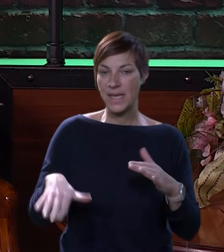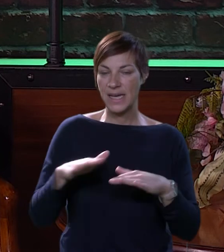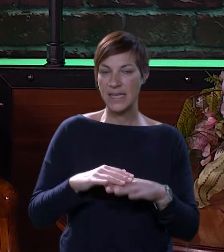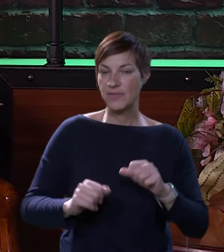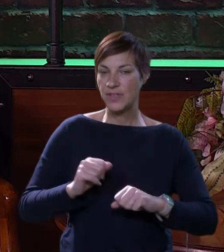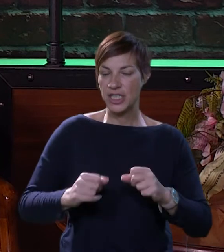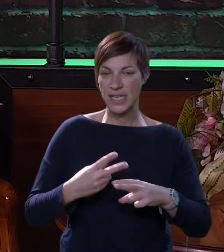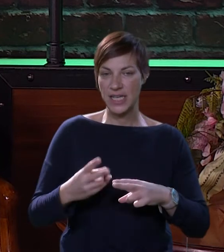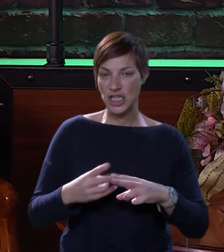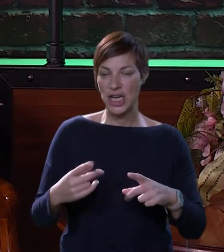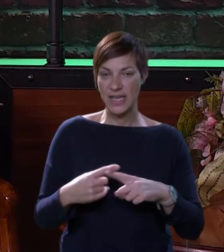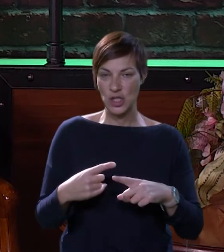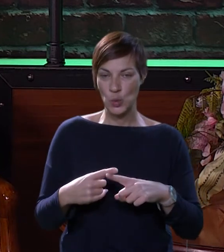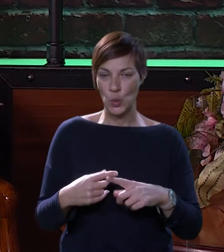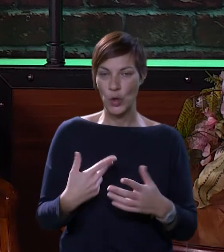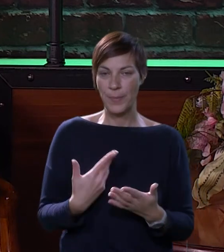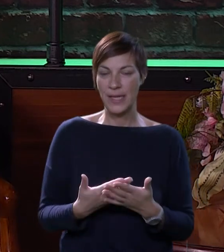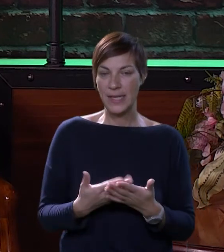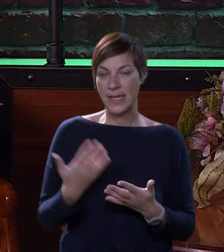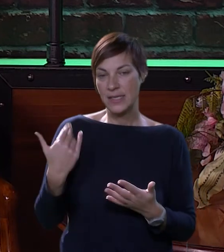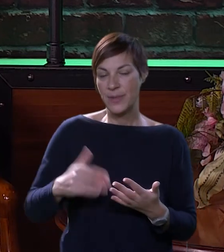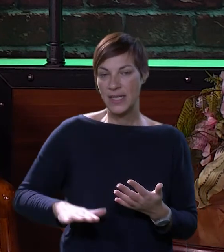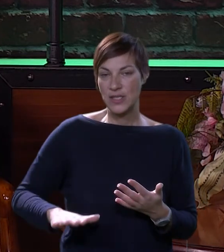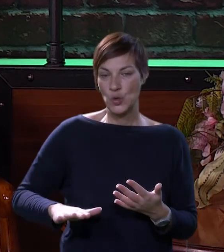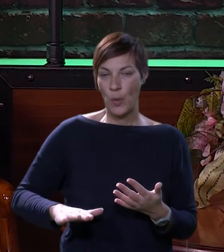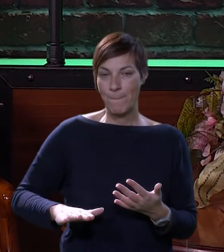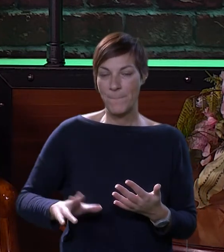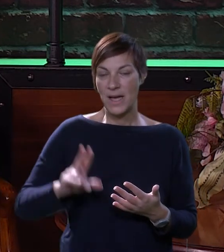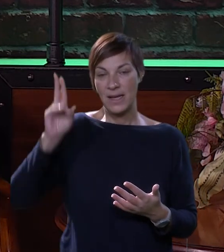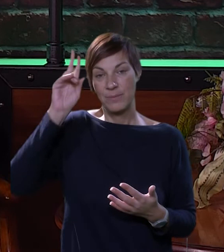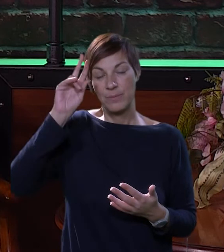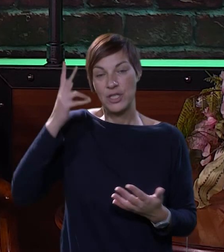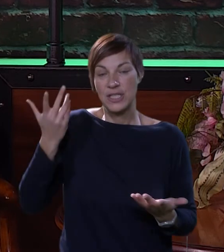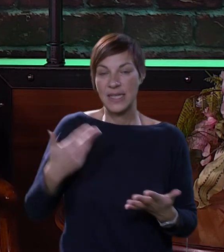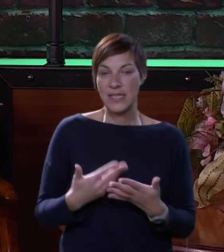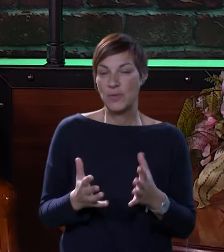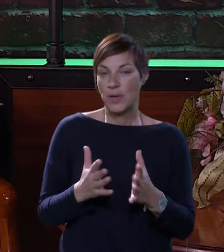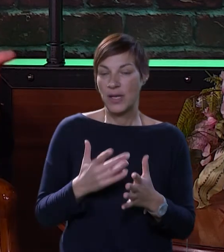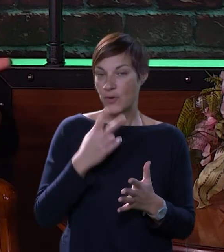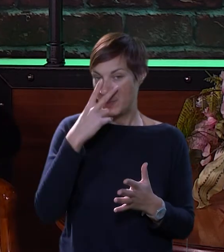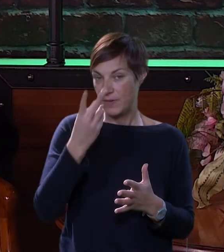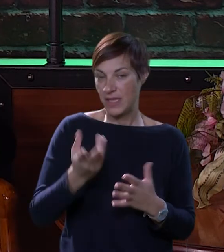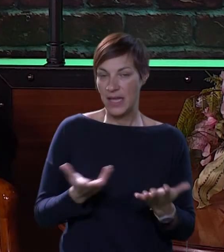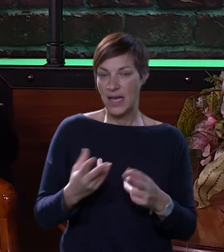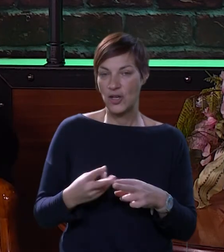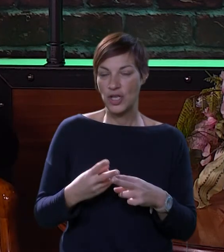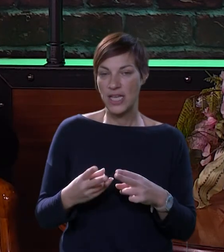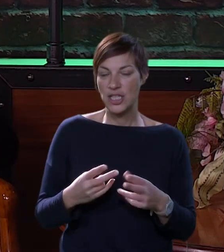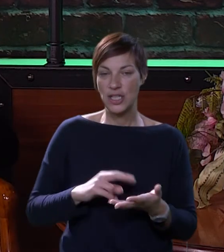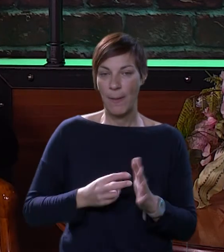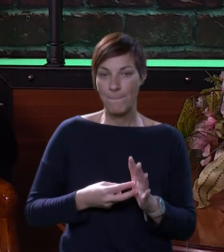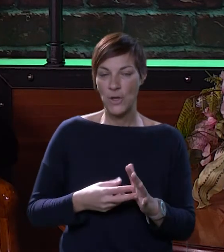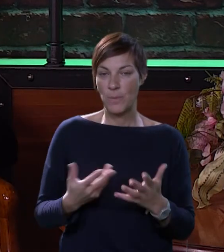razviju tu vještinu rješavanja sukoba. Nekad, s obzirom da su mali i možda nisu imali model od kojeg bi vidjeli kako riješiti